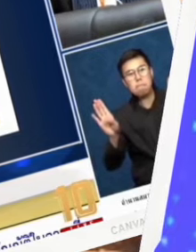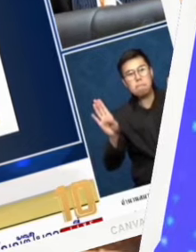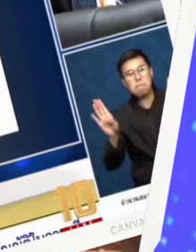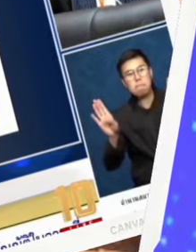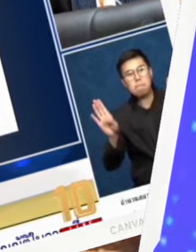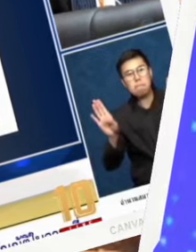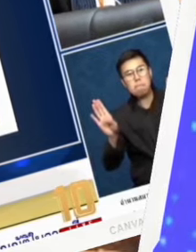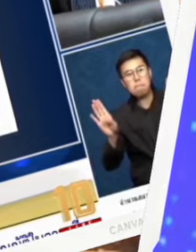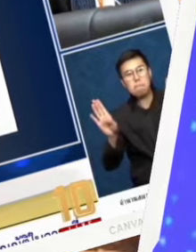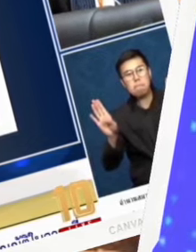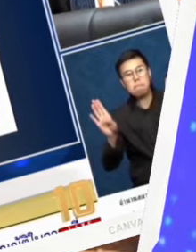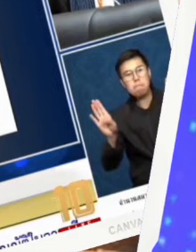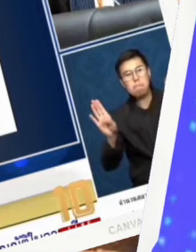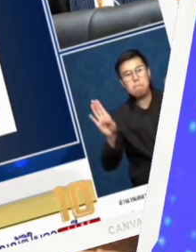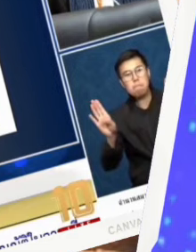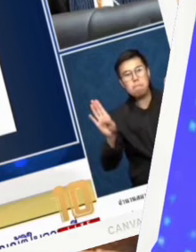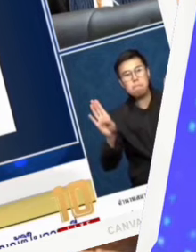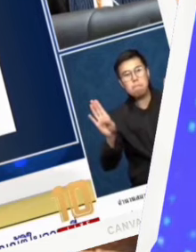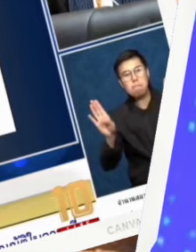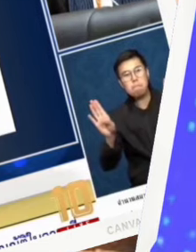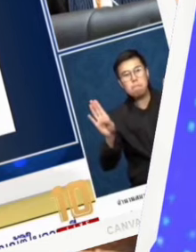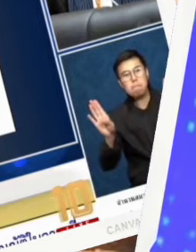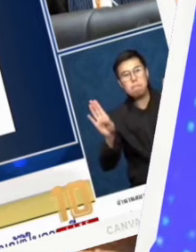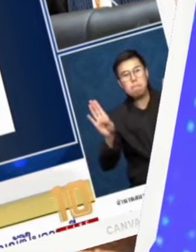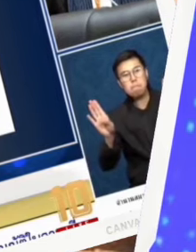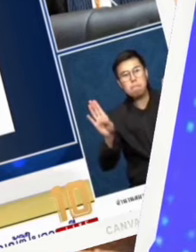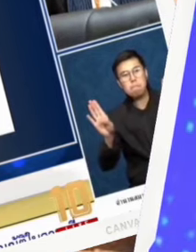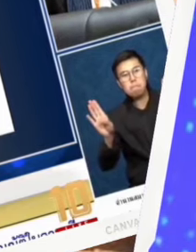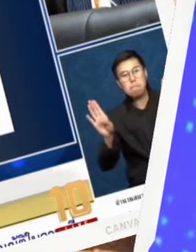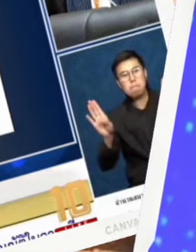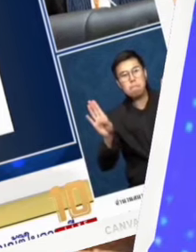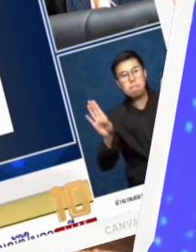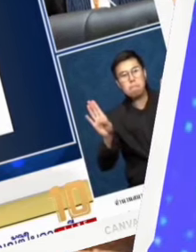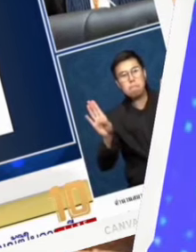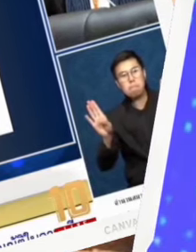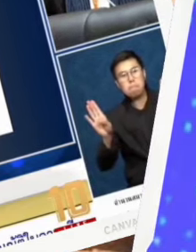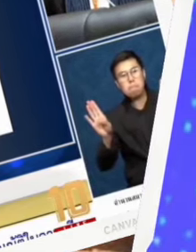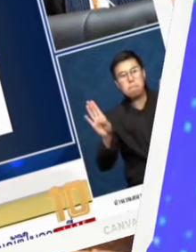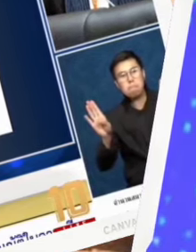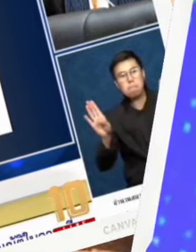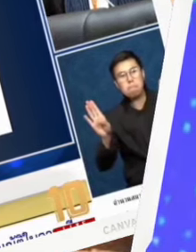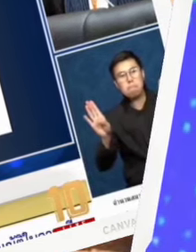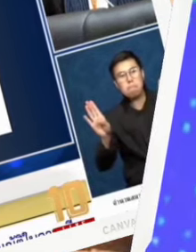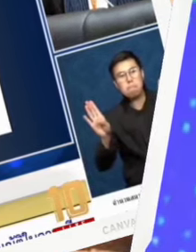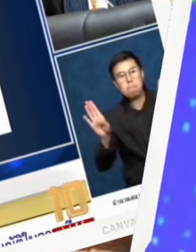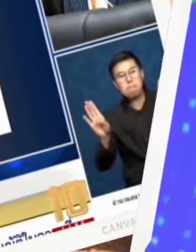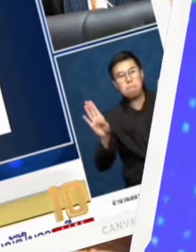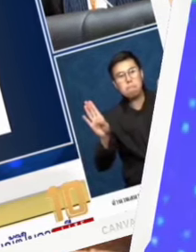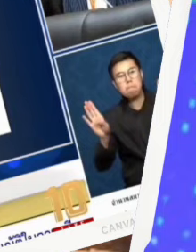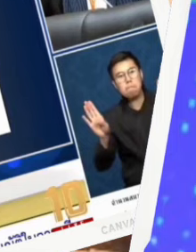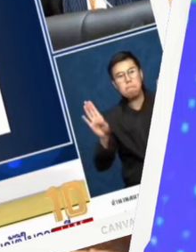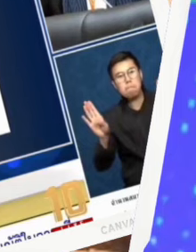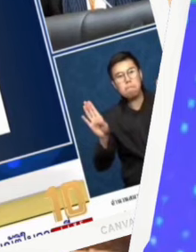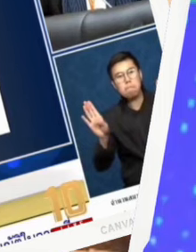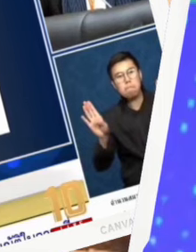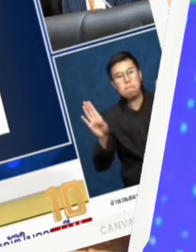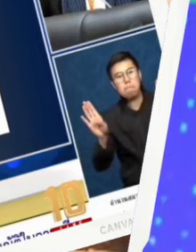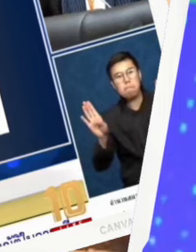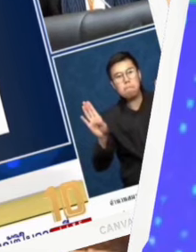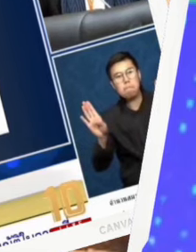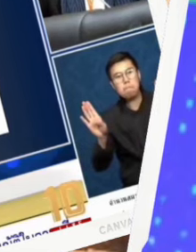ไกลที่น่าสนใจคนแรกสิริกัญญาตันสกุลในภาพรวมของเรื่องงบประมา